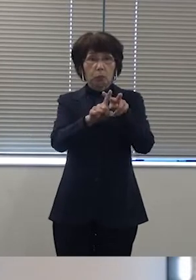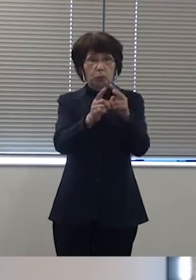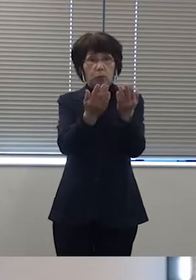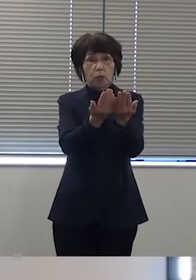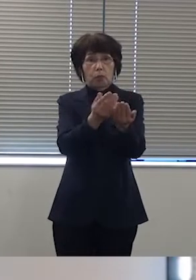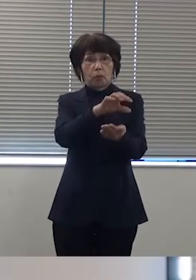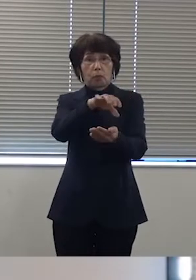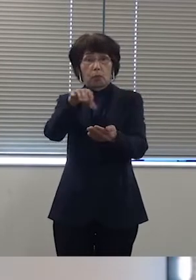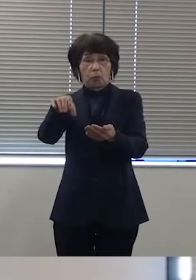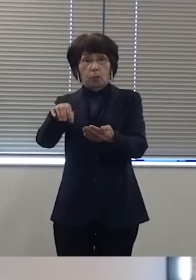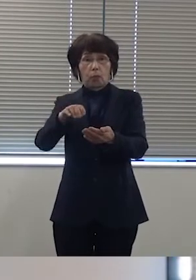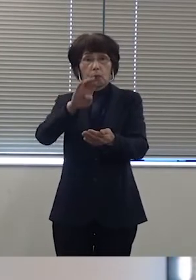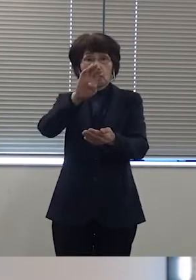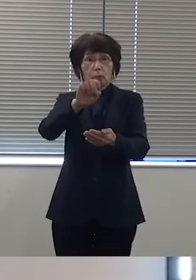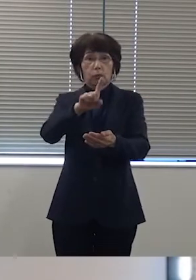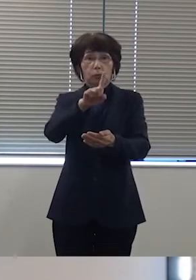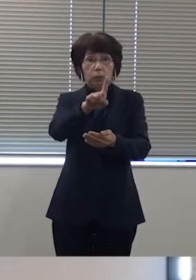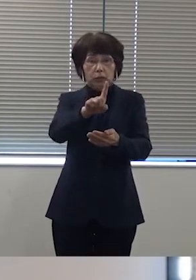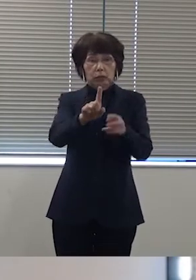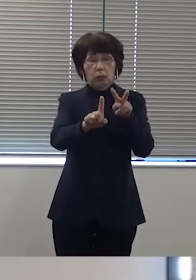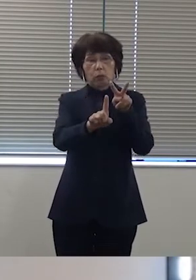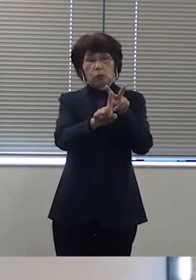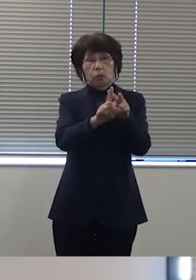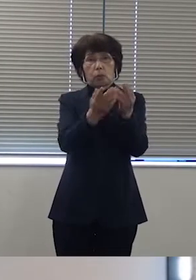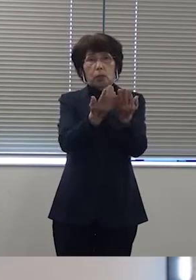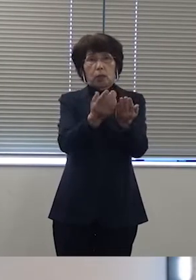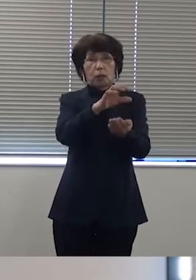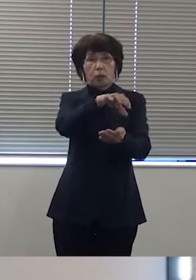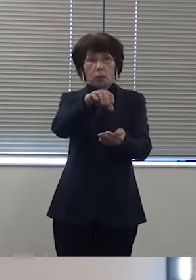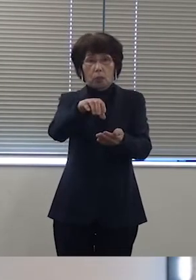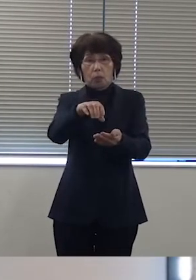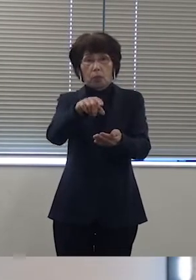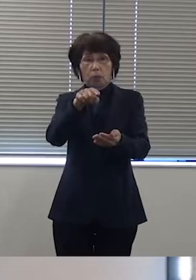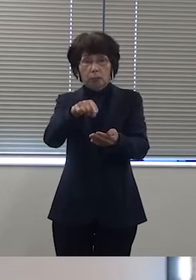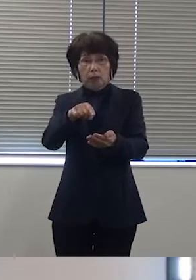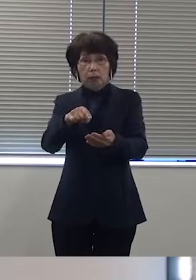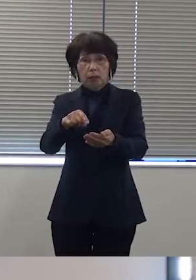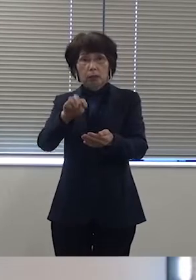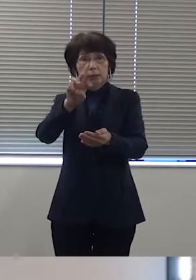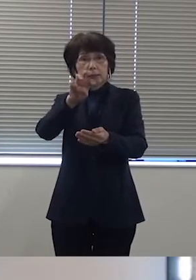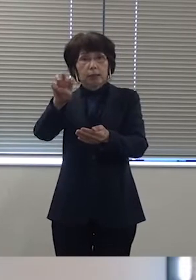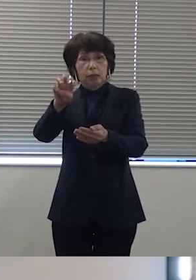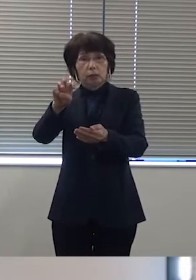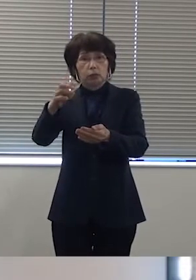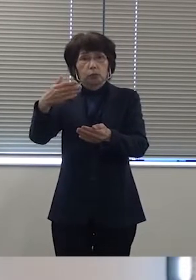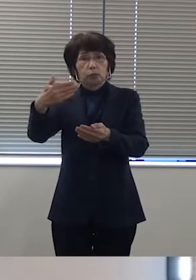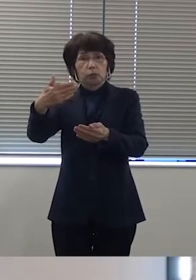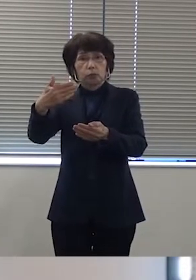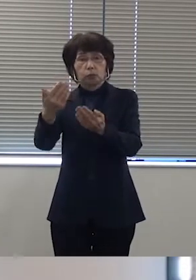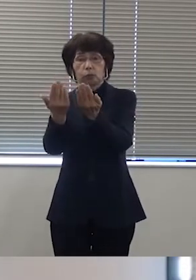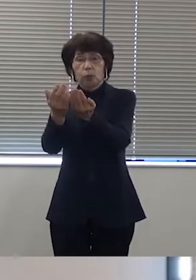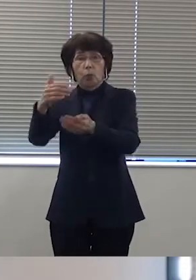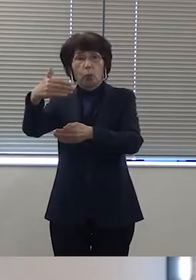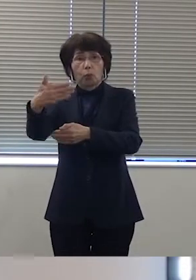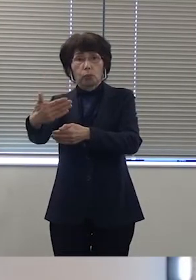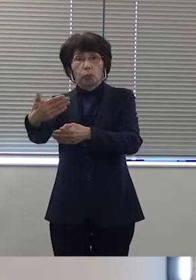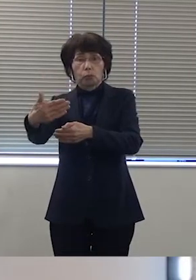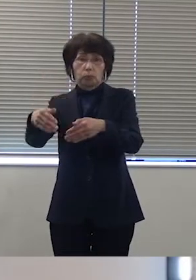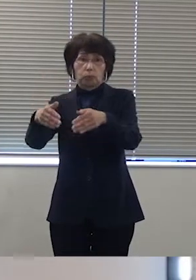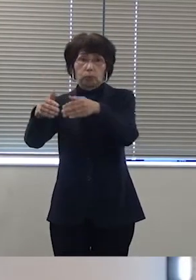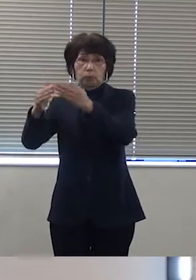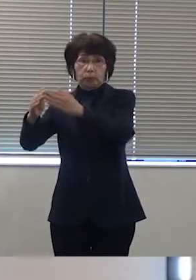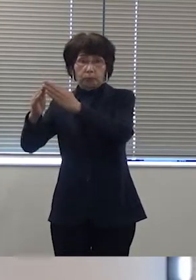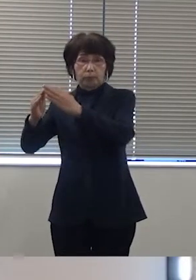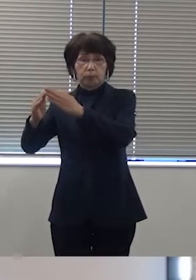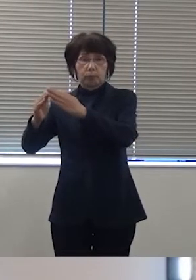30校今立ち上がってます。41分の30今立ち上がってますので、ただ未加入が11というか、まだ結成でき